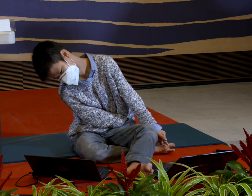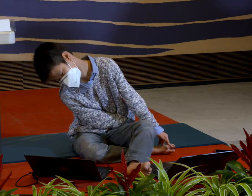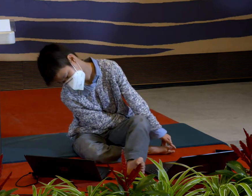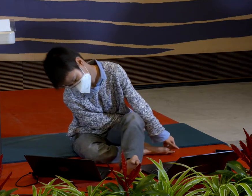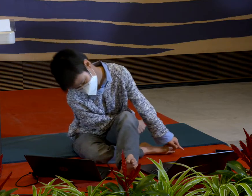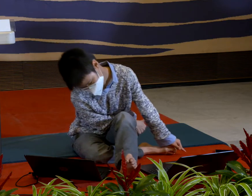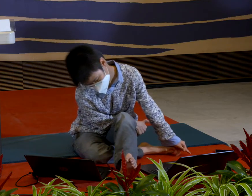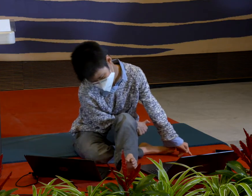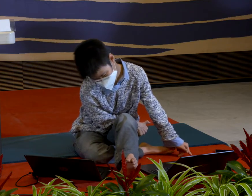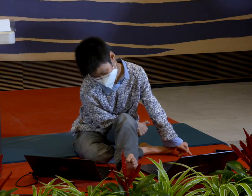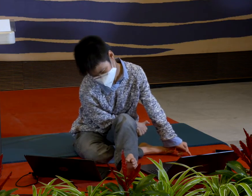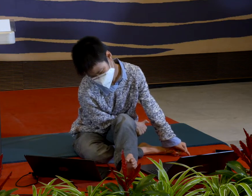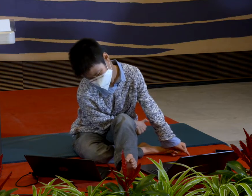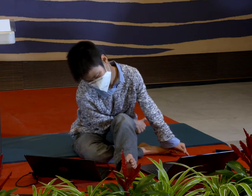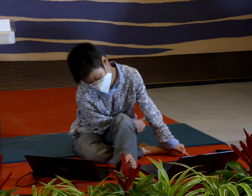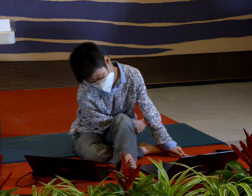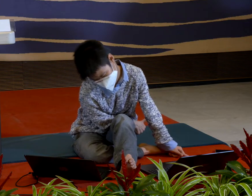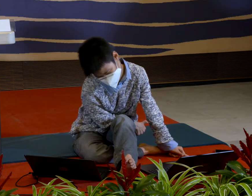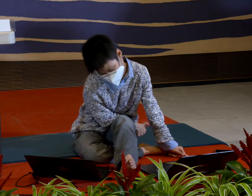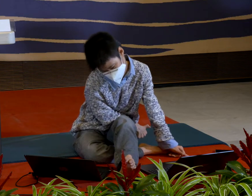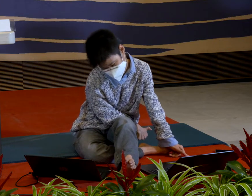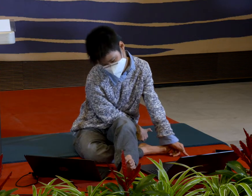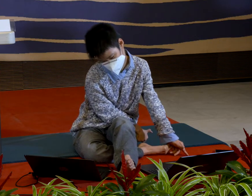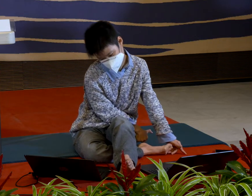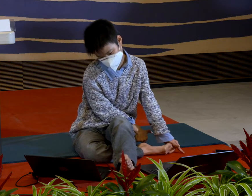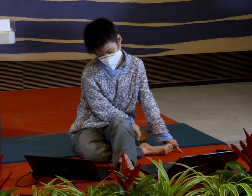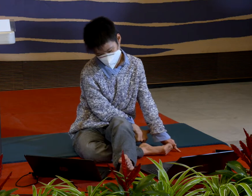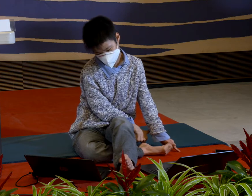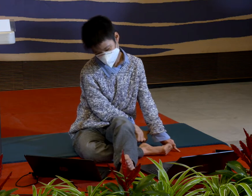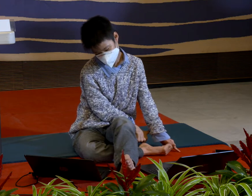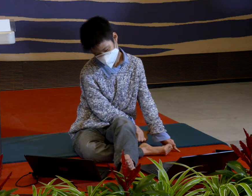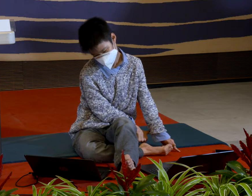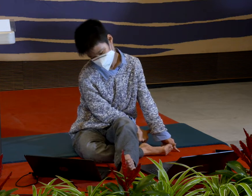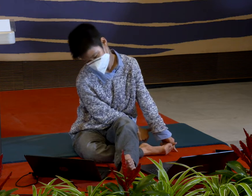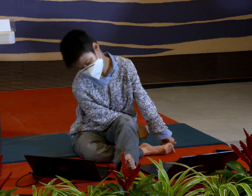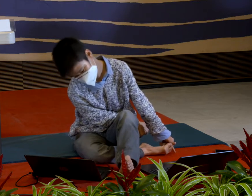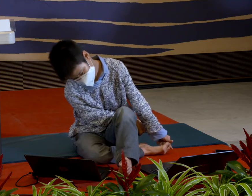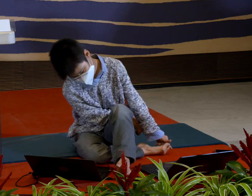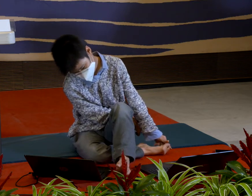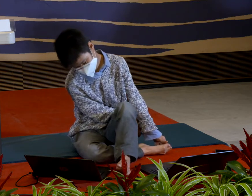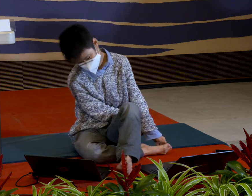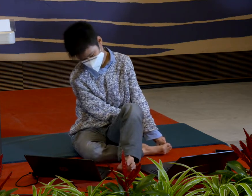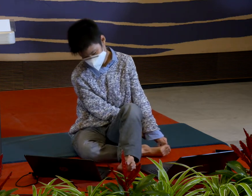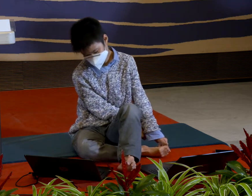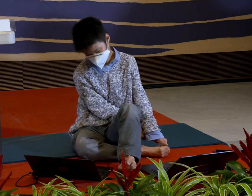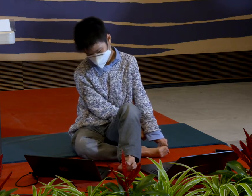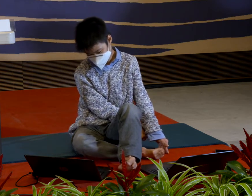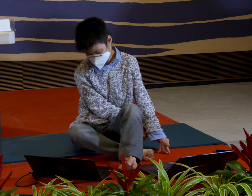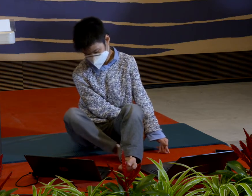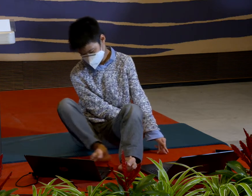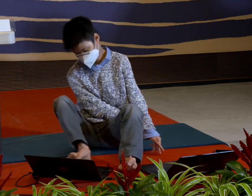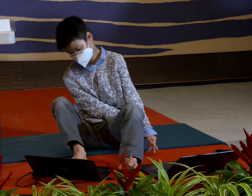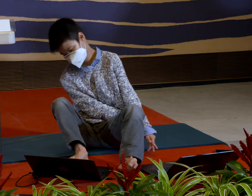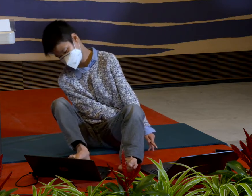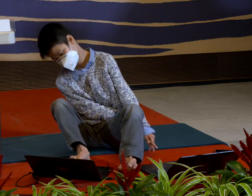ainsi. Ce serait prêter le flanc à l'essentialisation qui réduirait la danse de mon corps à mon handicap, et l'écriture de